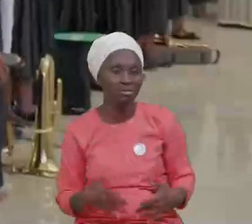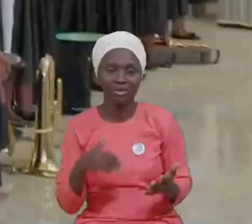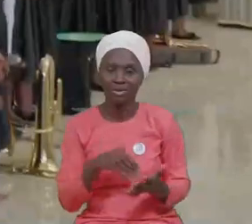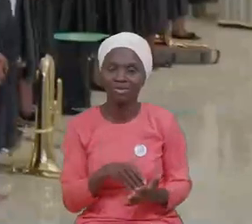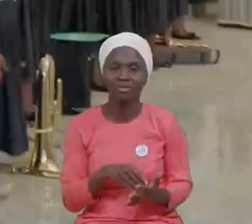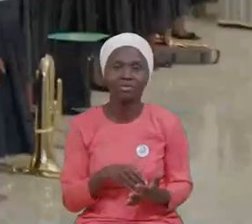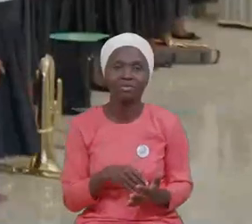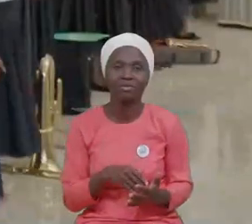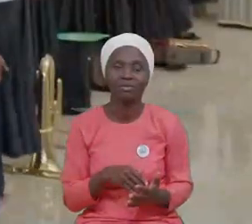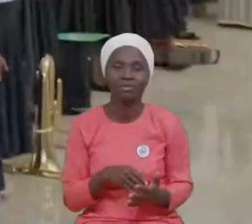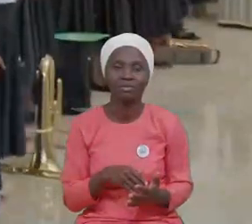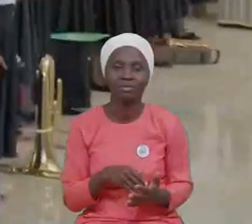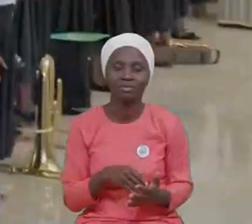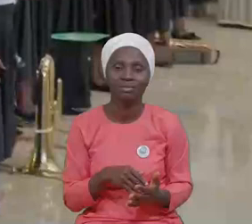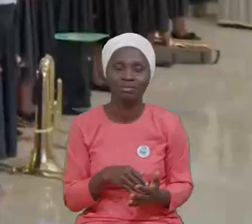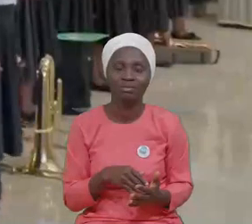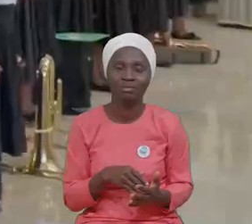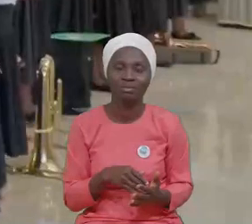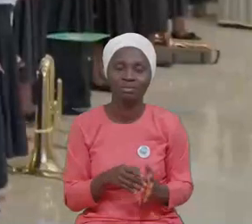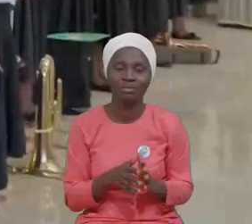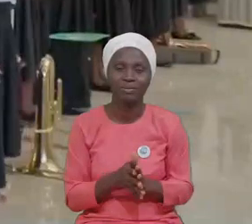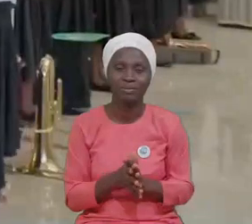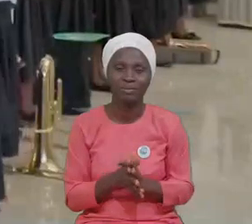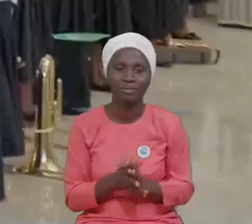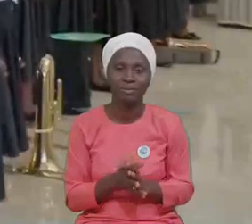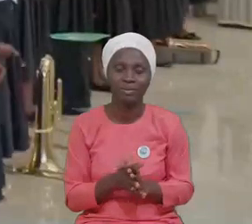Ne sois plus dans la foule, dans la mêlée.